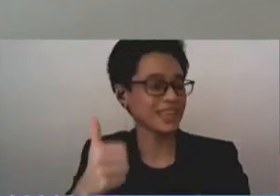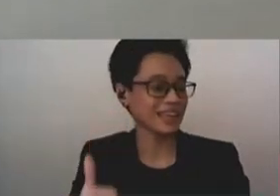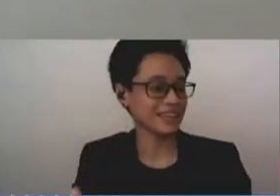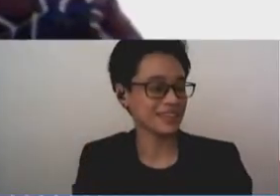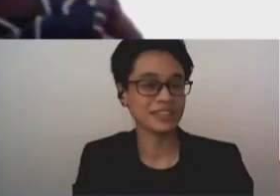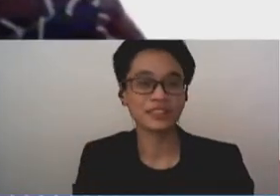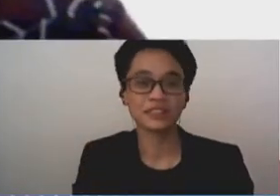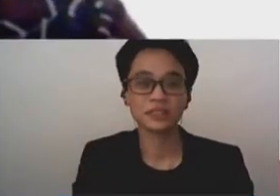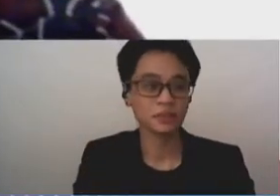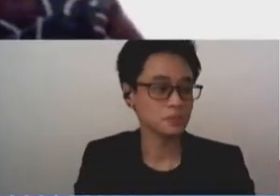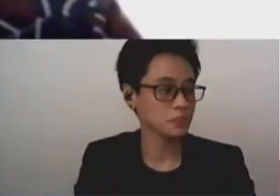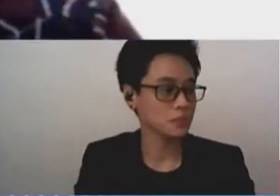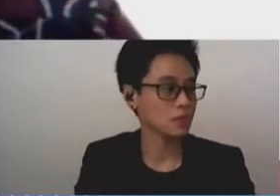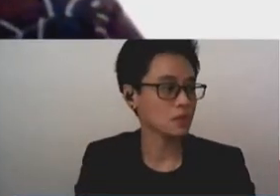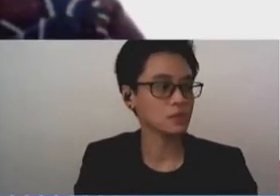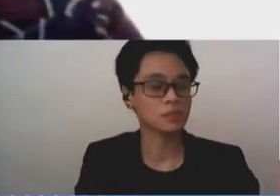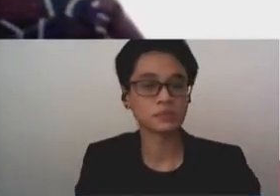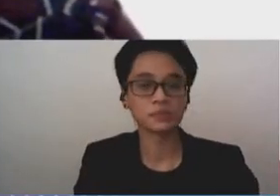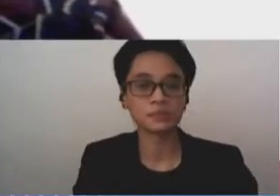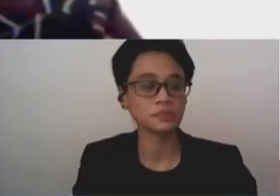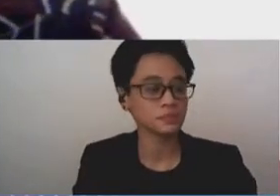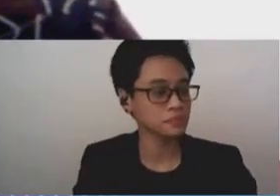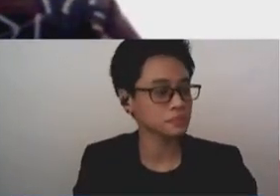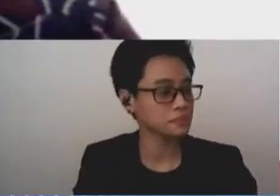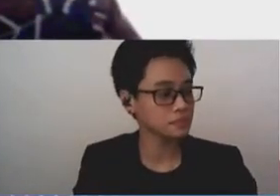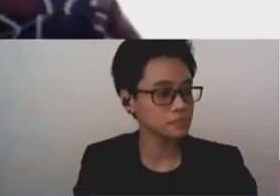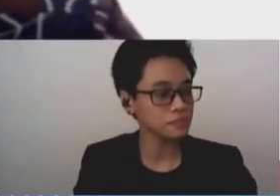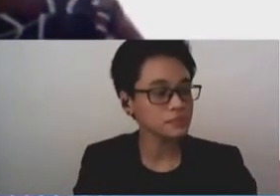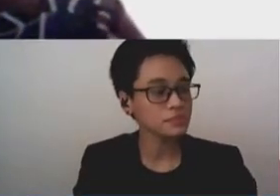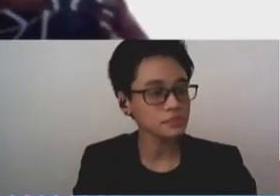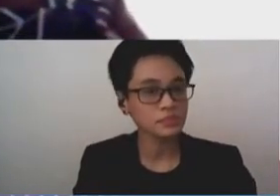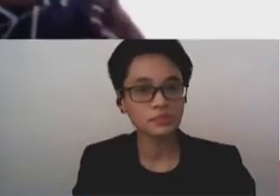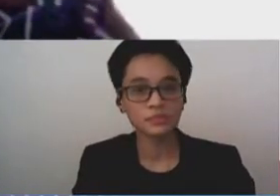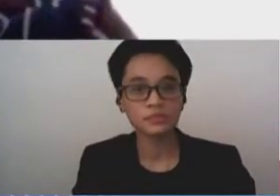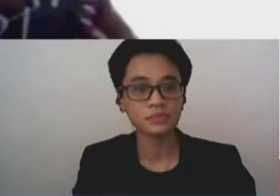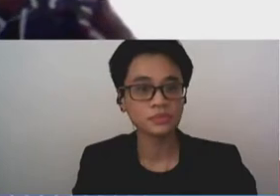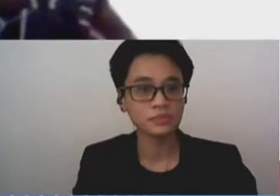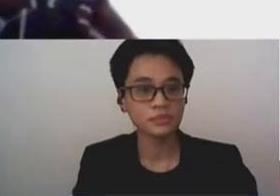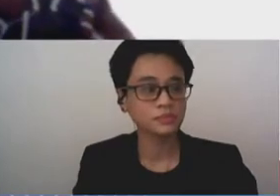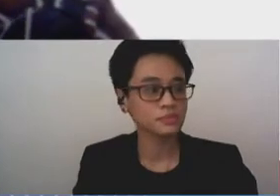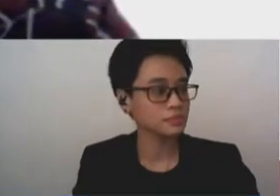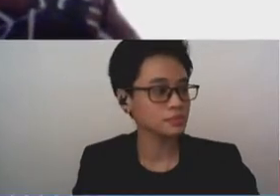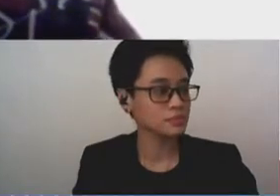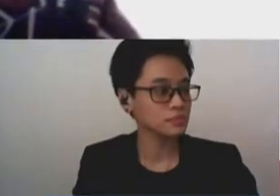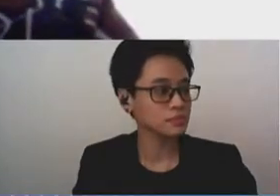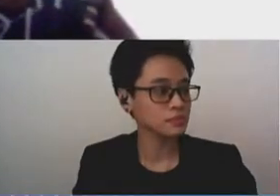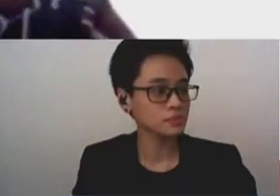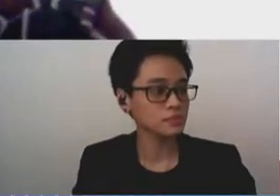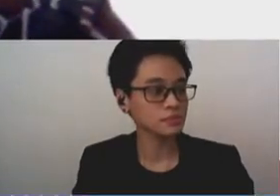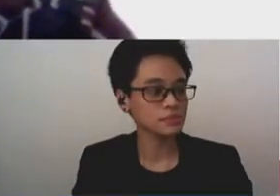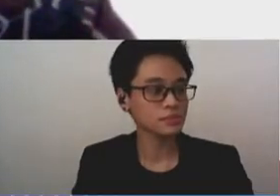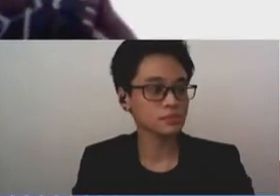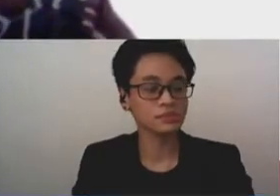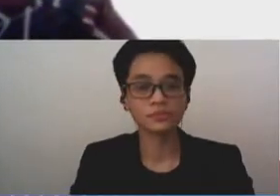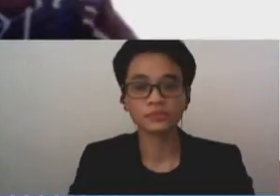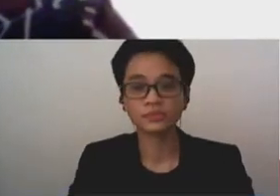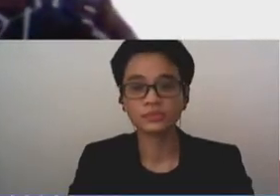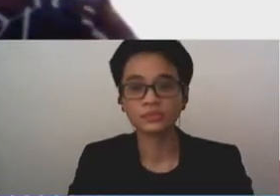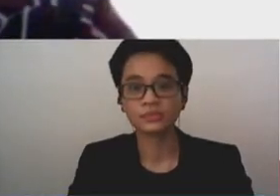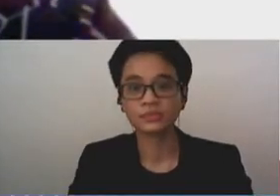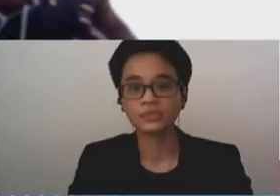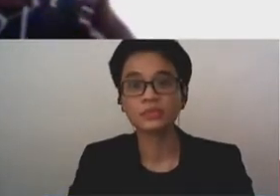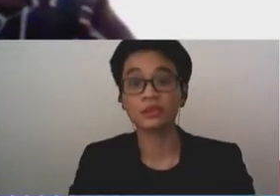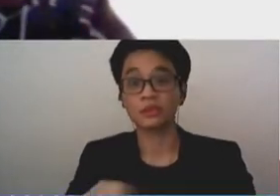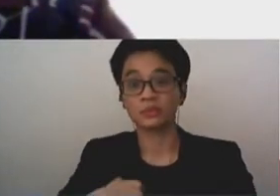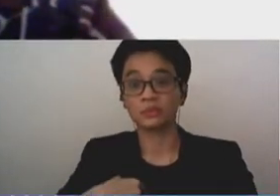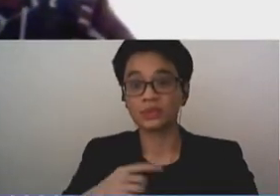Nah, Bu, jadi ada satu pertanyaan ini yang muncul dari sahabat saya sendiri, Bu. Jadi saya punya sahabat saya juga disabilitas,